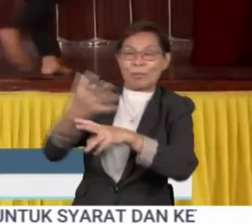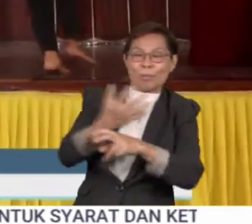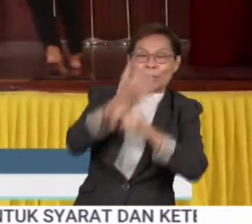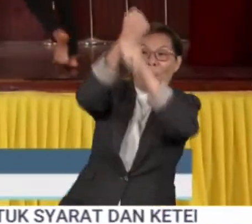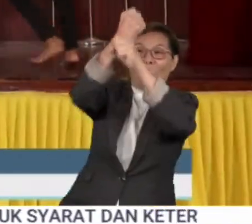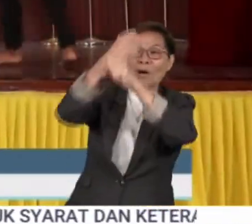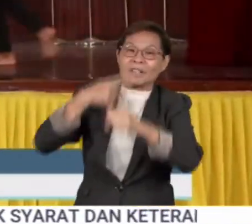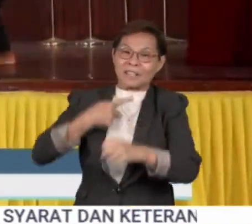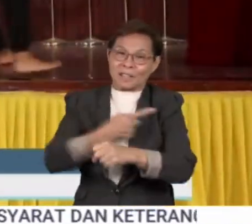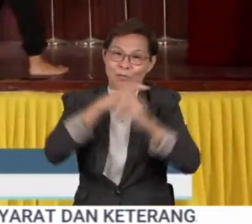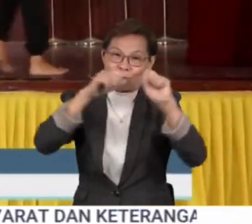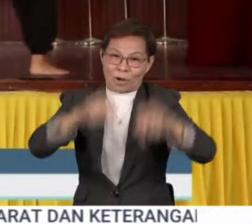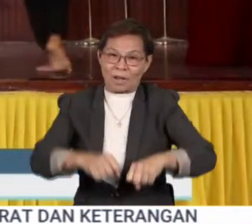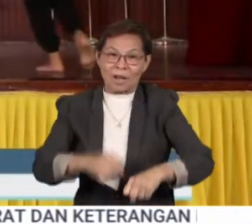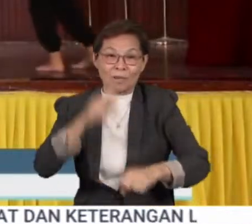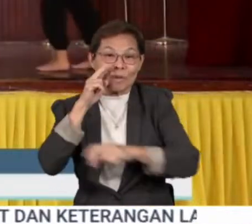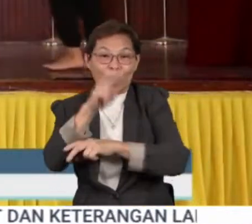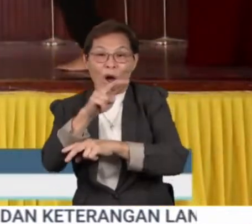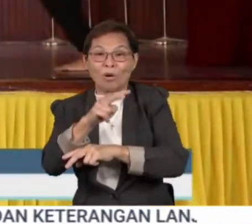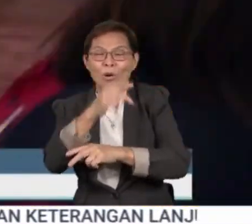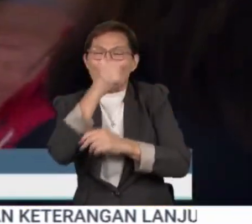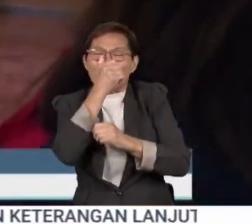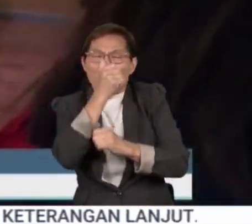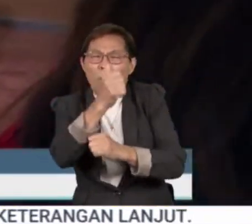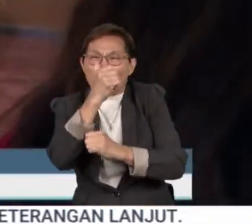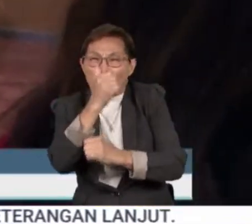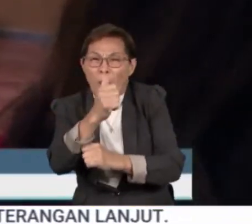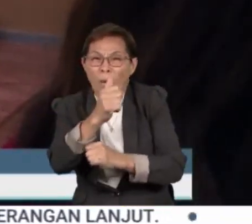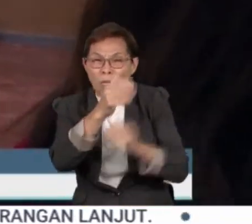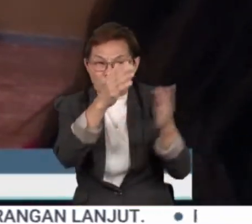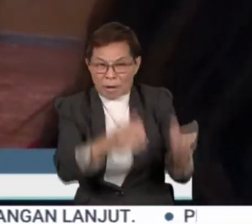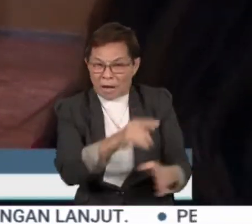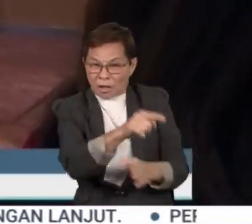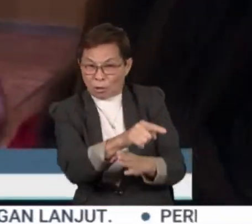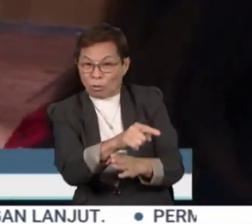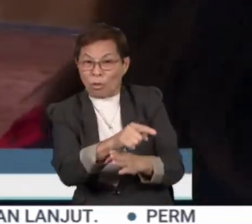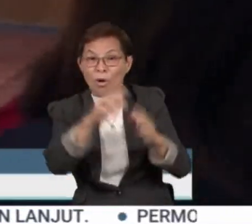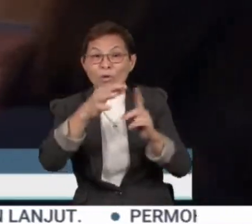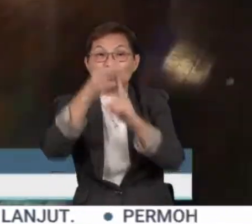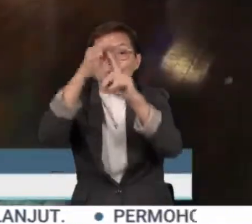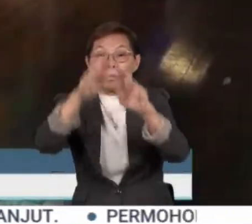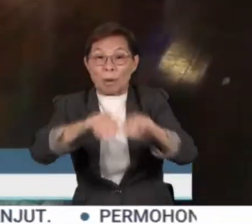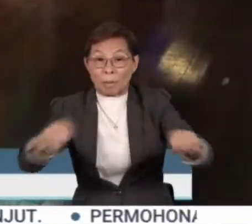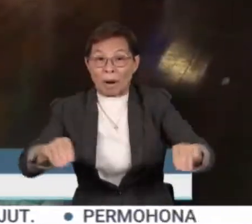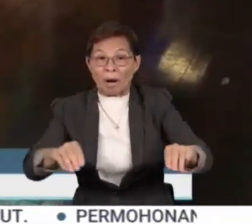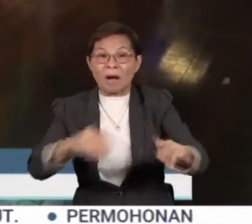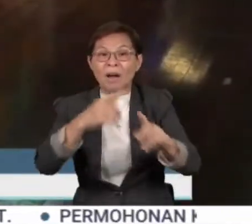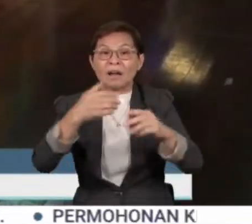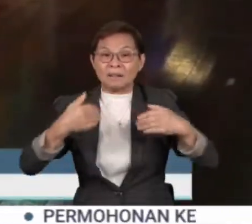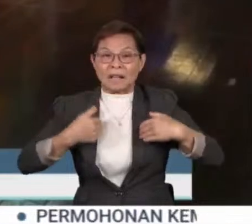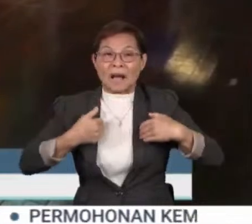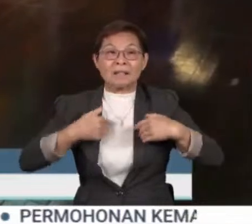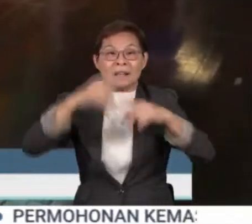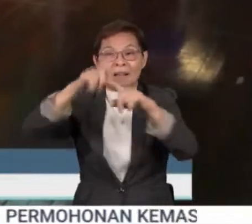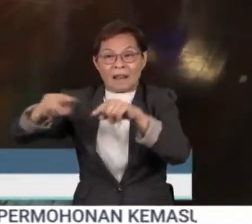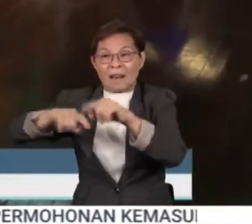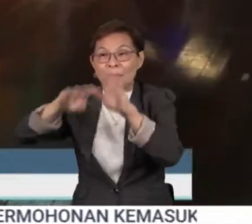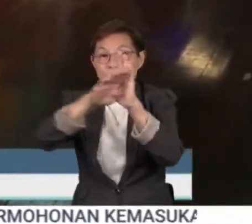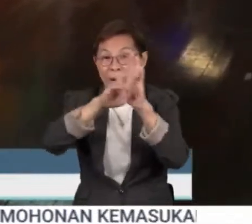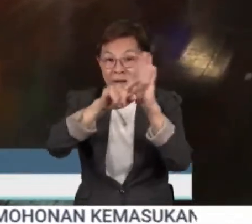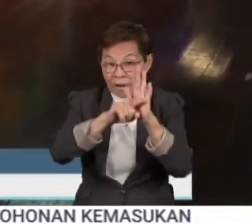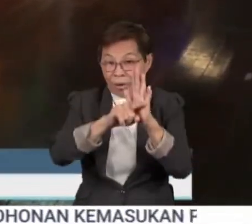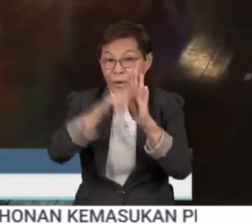juga lah. Melihat keterujaan pihak terlibat, khususnya pelajar, terdiri daripada pelbagai latar